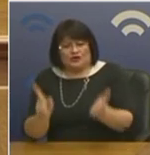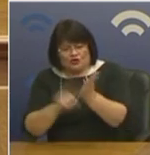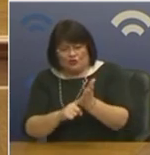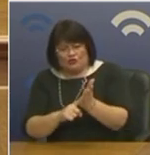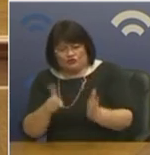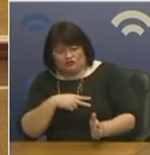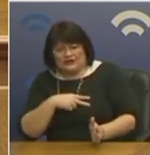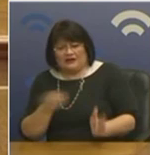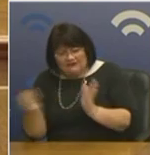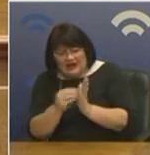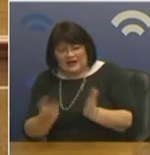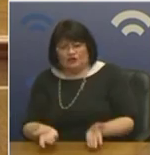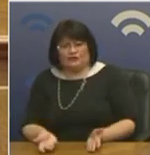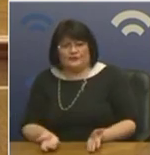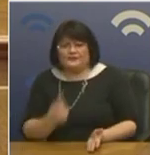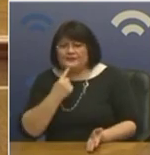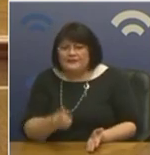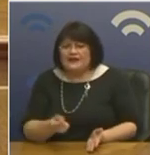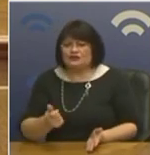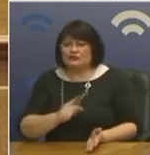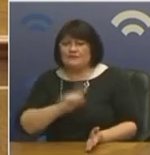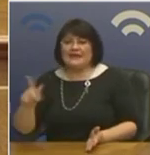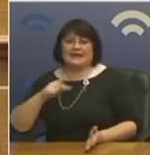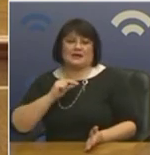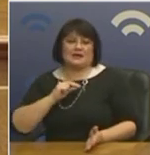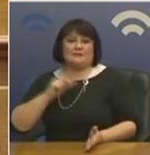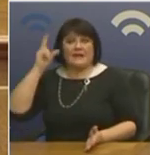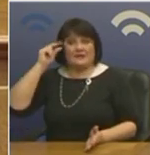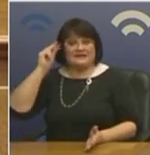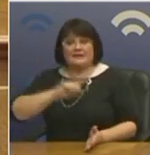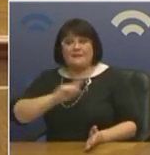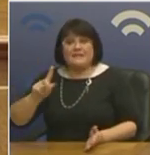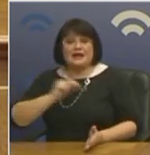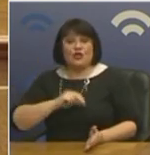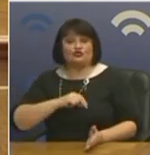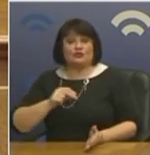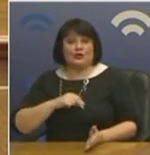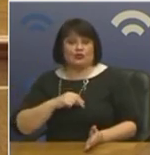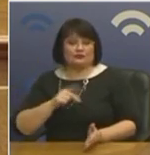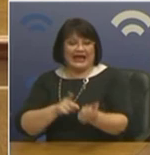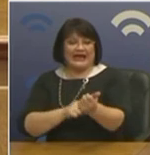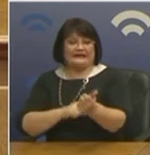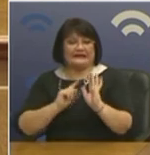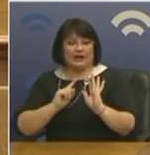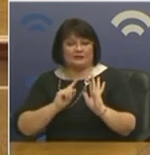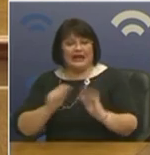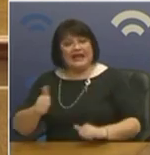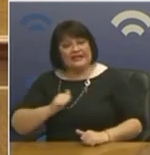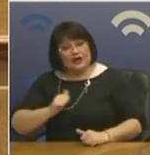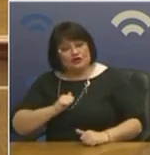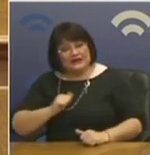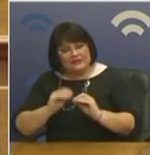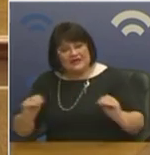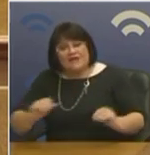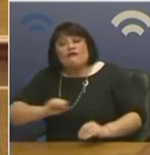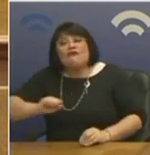σωστά, ορθά, να μιλήσουμε για μη κερδοσκοπικού χαρακτήρα πανεπιστήμια, αλλά ιδιωτική παιδεία? Να σας πω εγώ, φοβάστε αυτούς